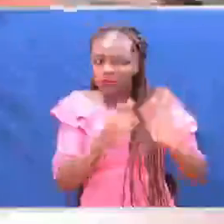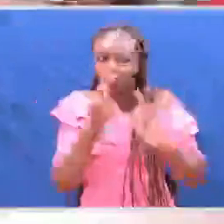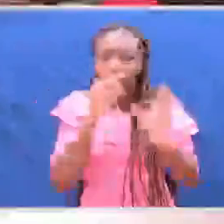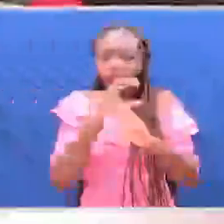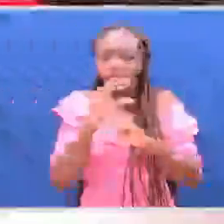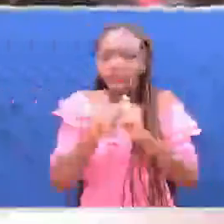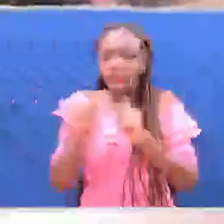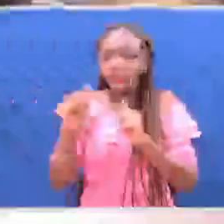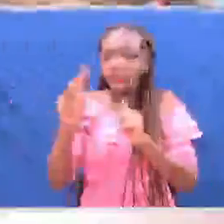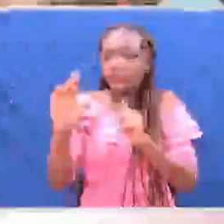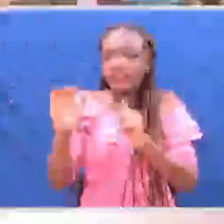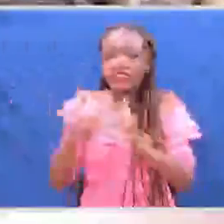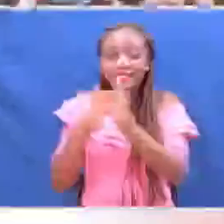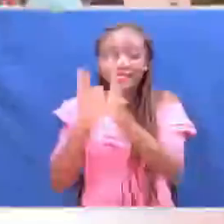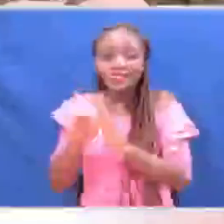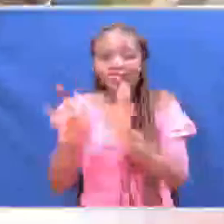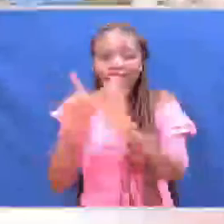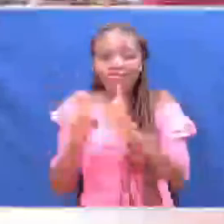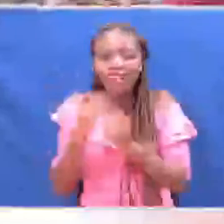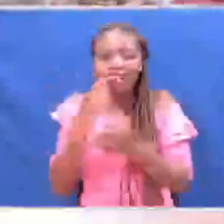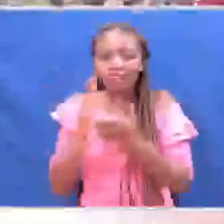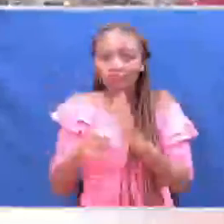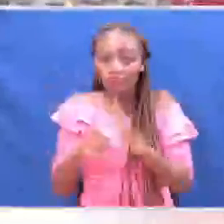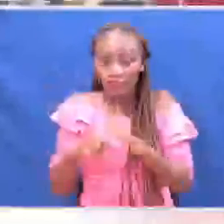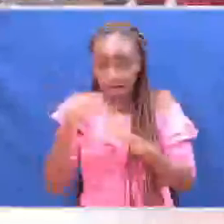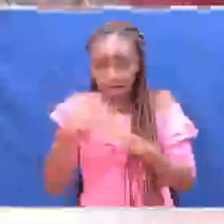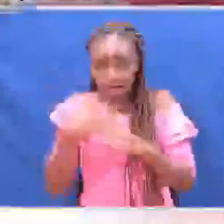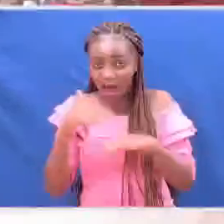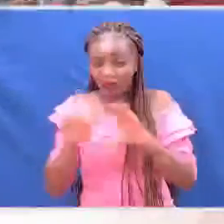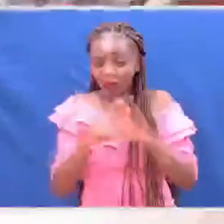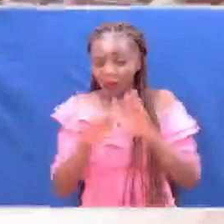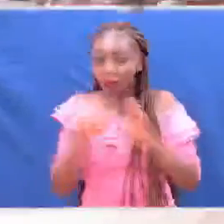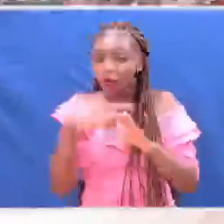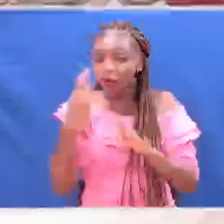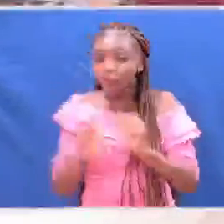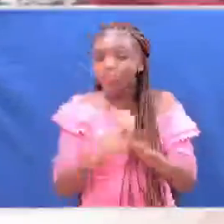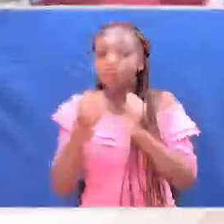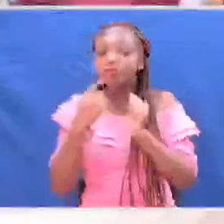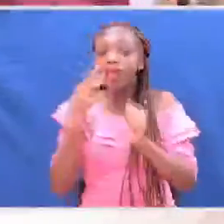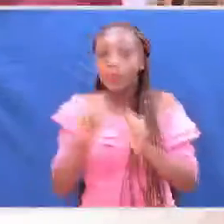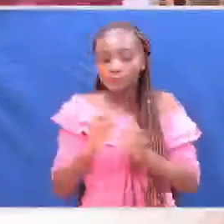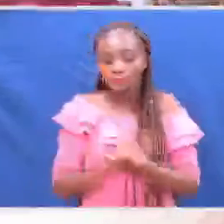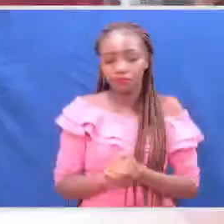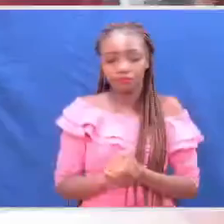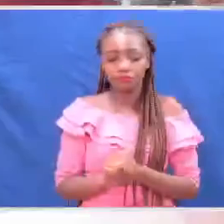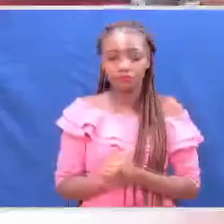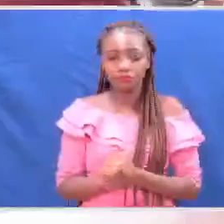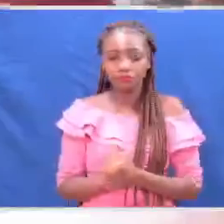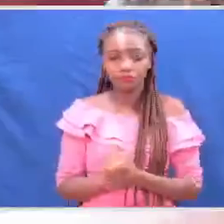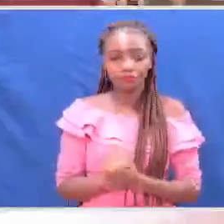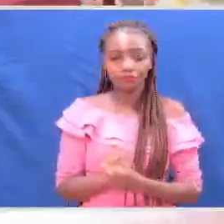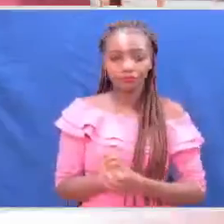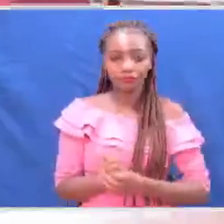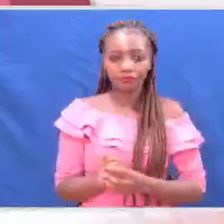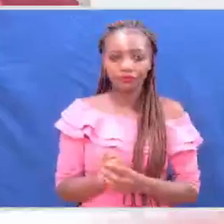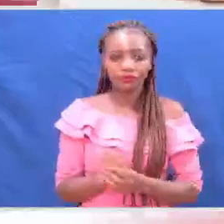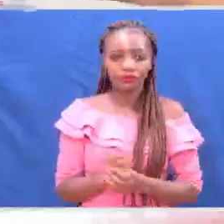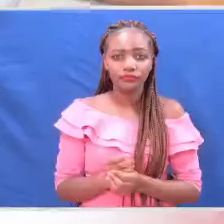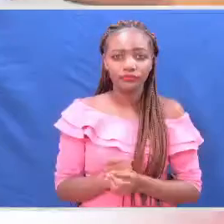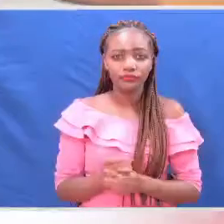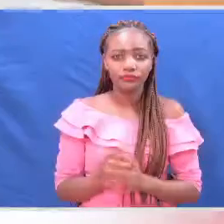ANC kumbandua, akitaja uwepo wa wabunge wanaomuunga mkono bungeni. Elizabeth Mutuku, TV47